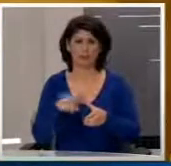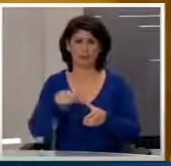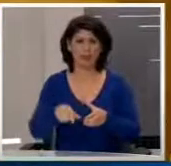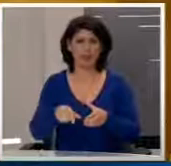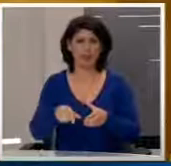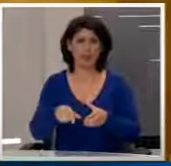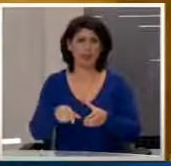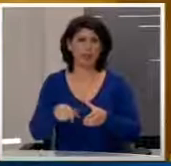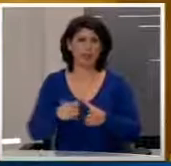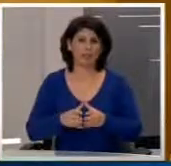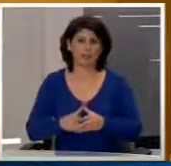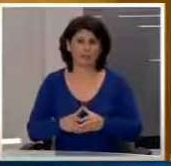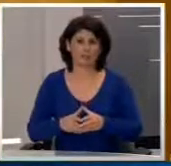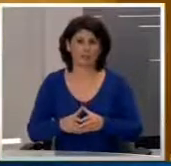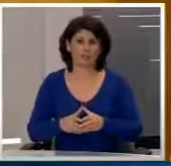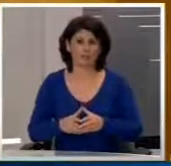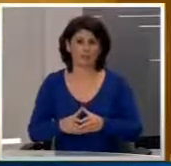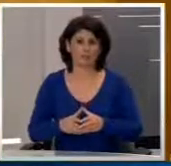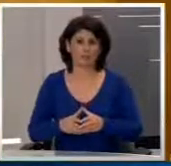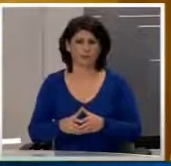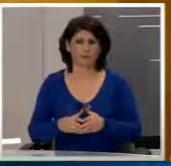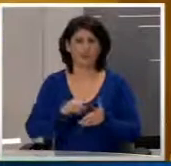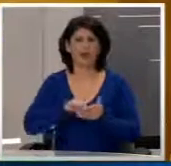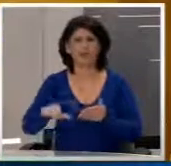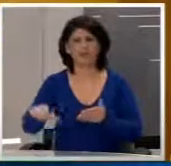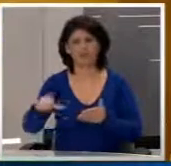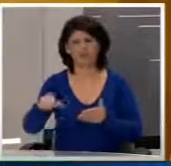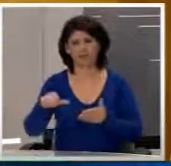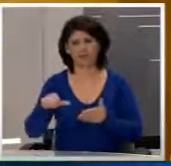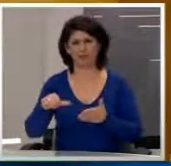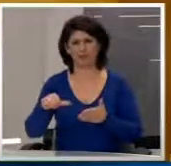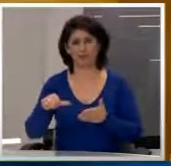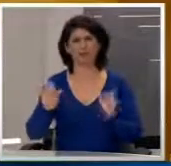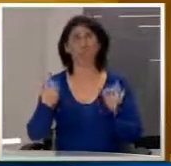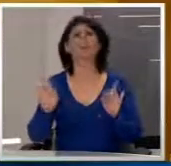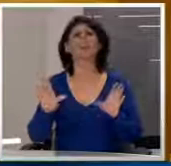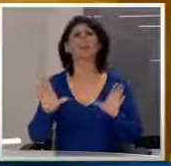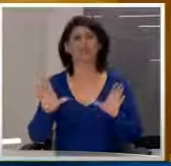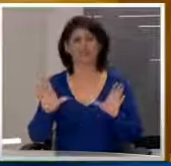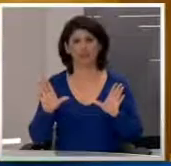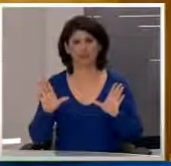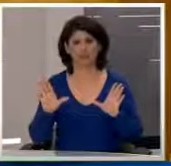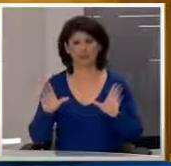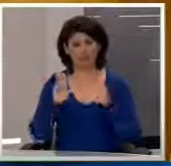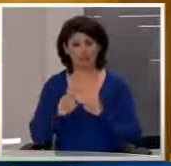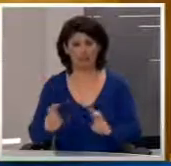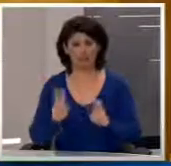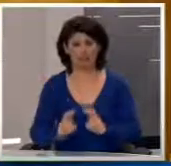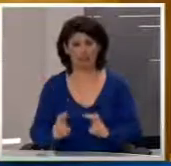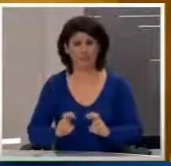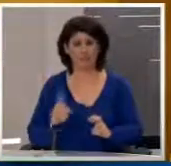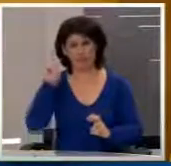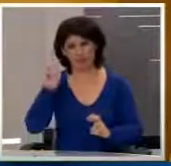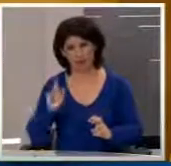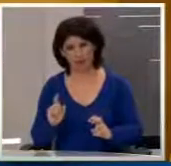εκεί θα επέλθει παραγραφή και τίποτα δεν θα διερευνηθεί